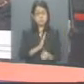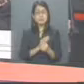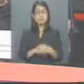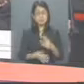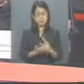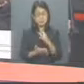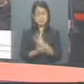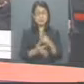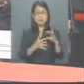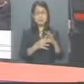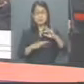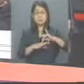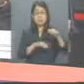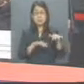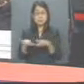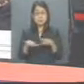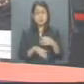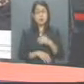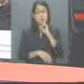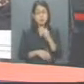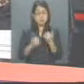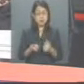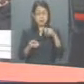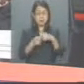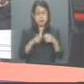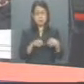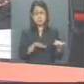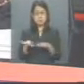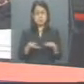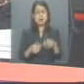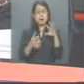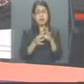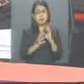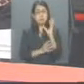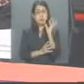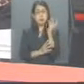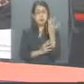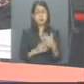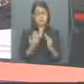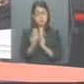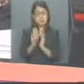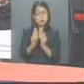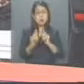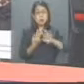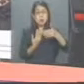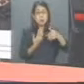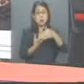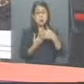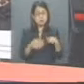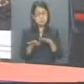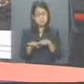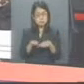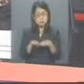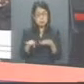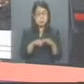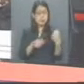าการเกิด after shock ในตอนนี้นะเป็นเพียงการปรับตัวของเปลือกโลกค่ะไม่มีการสะสมพลังงานที่จนไปกระตุ้นให้เกิดแผ่นดินไหวขนาด